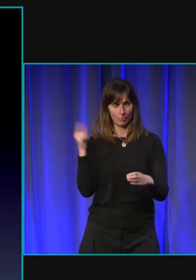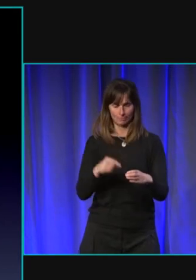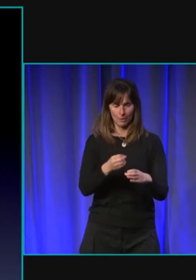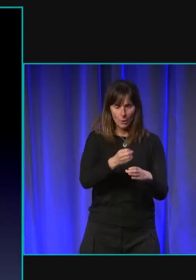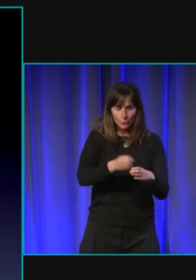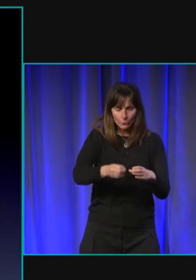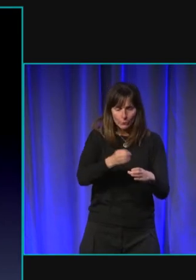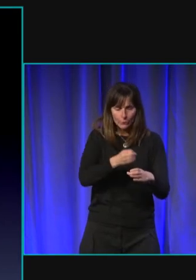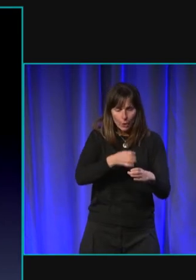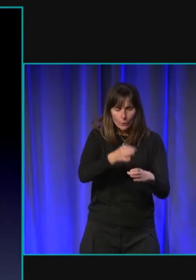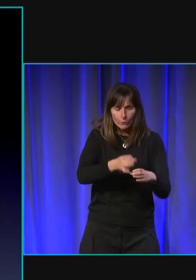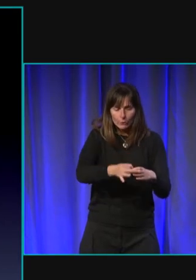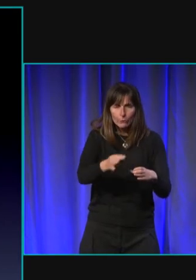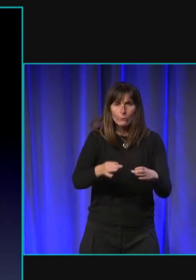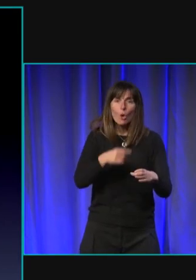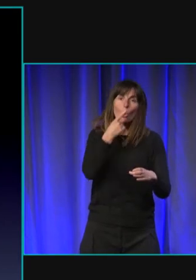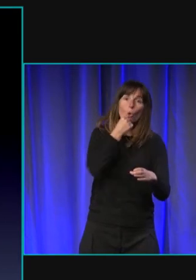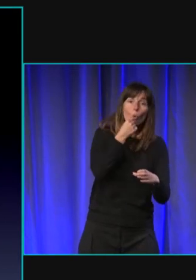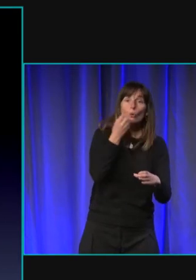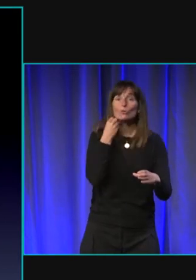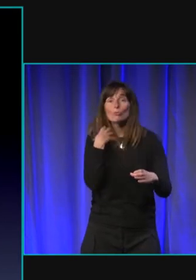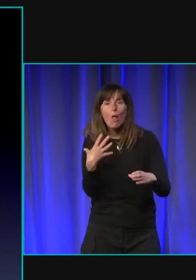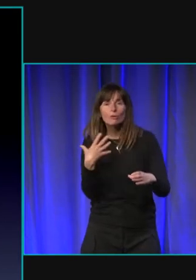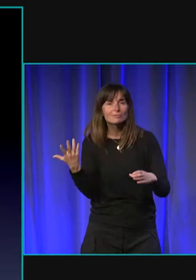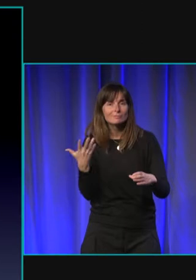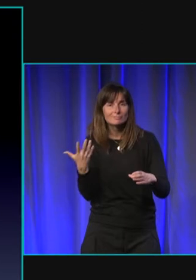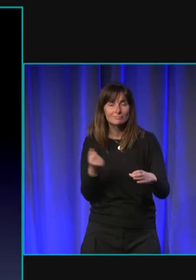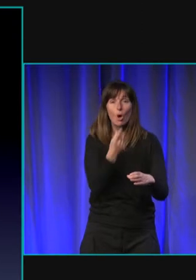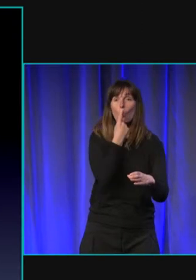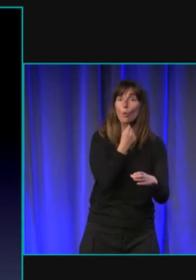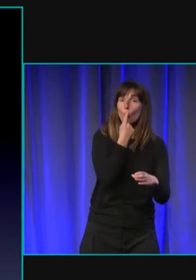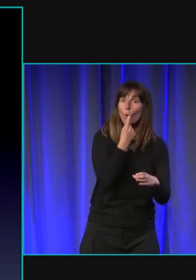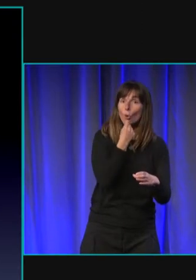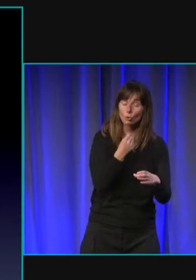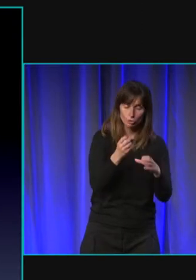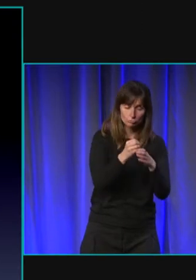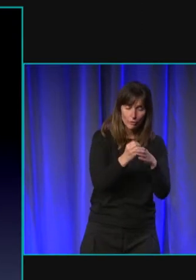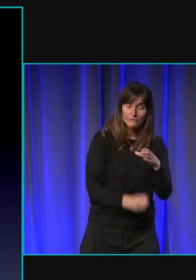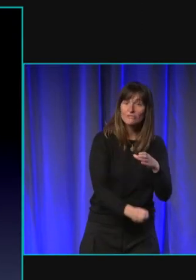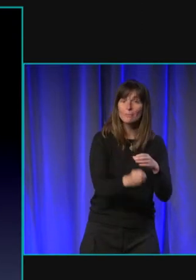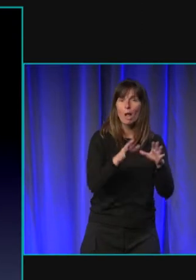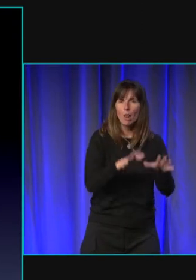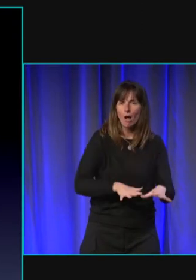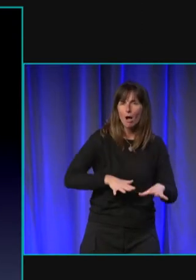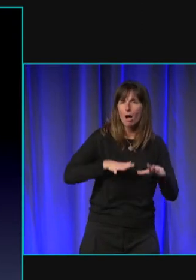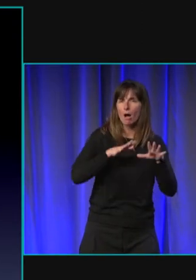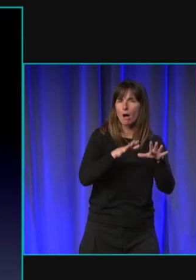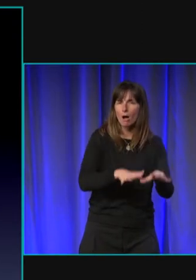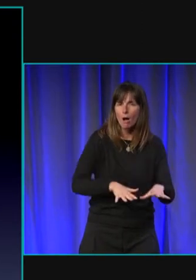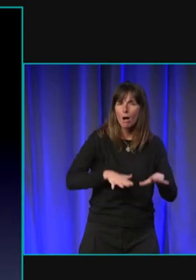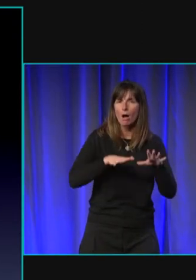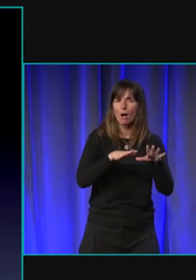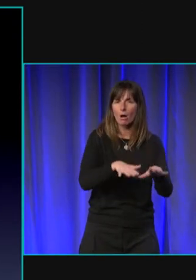musculaires. Alors vous avez des rouges et des blanches. Alors les rouges, c'est des fibres de type lente qui sont très oxydatives, qui